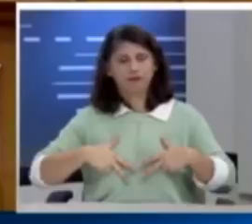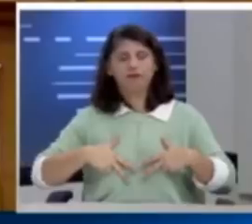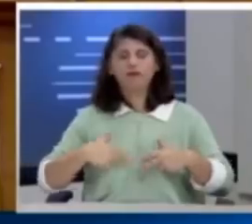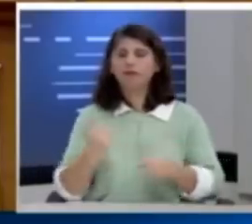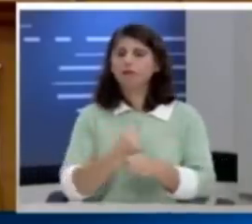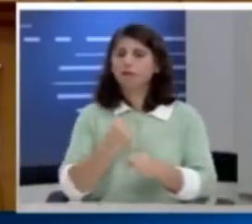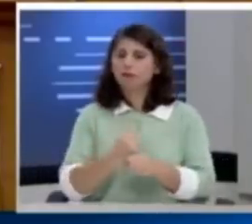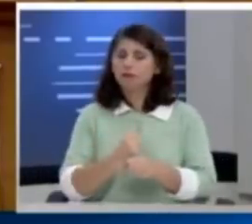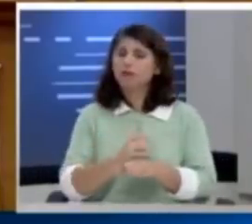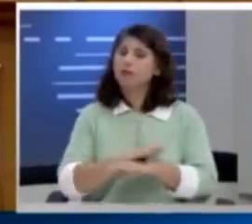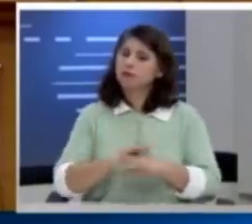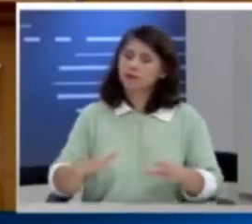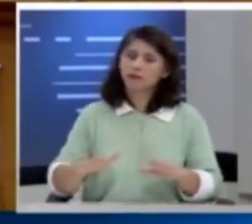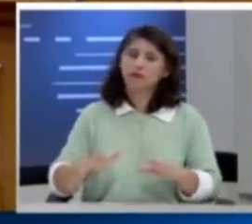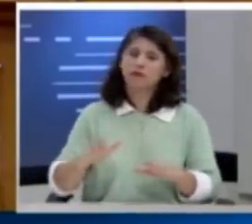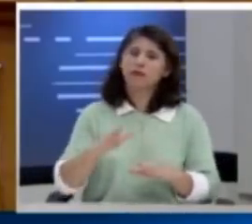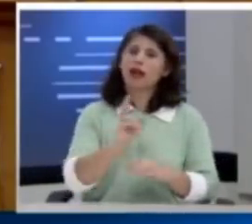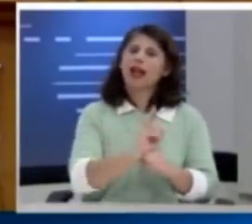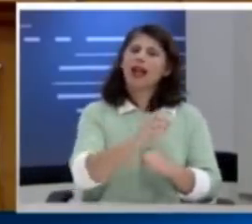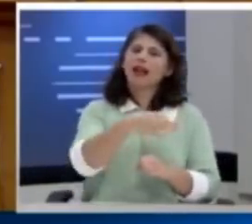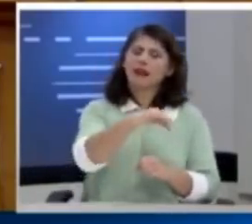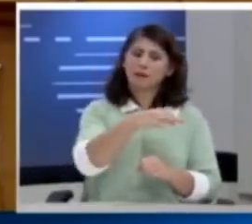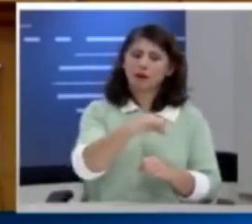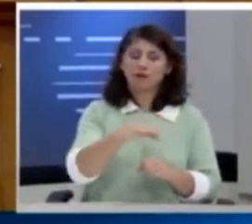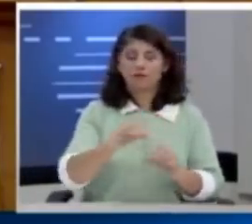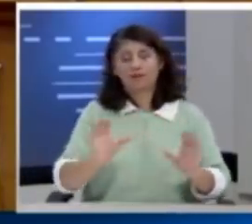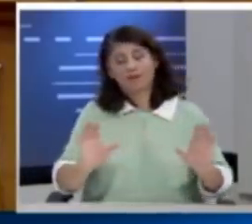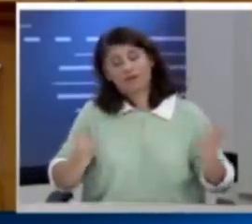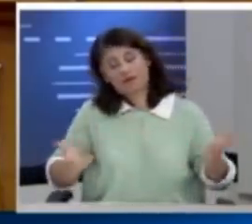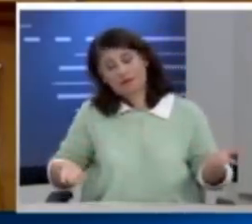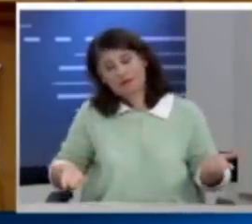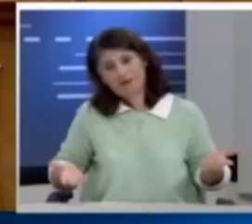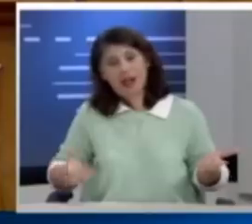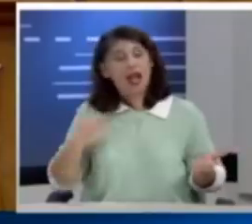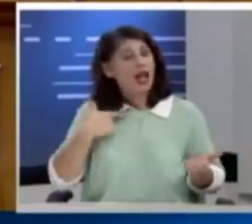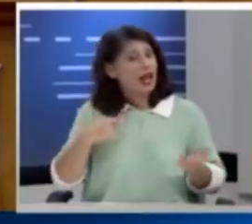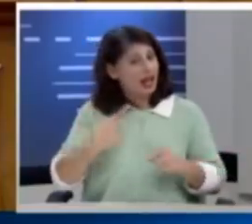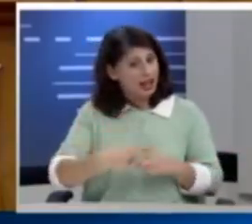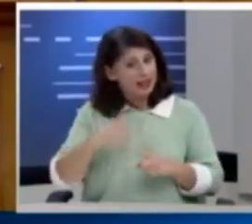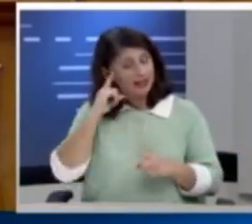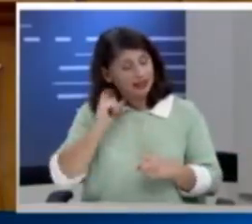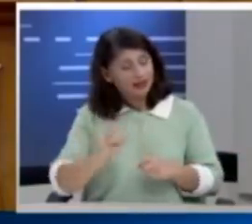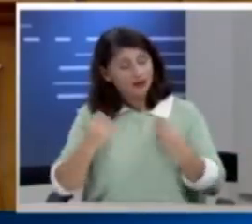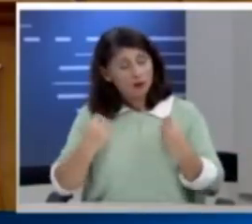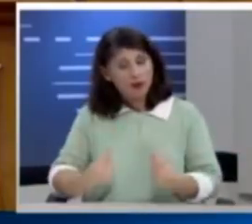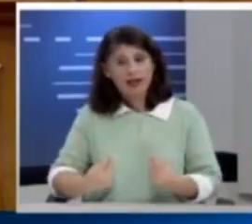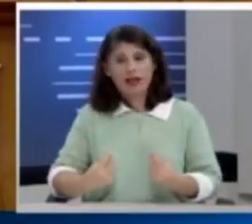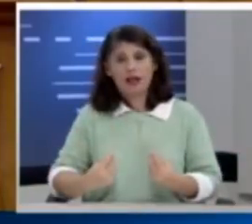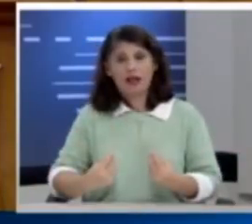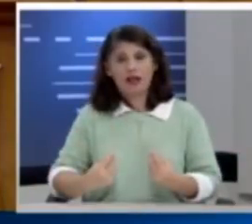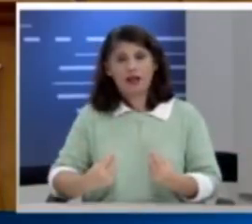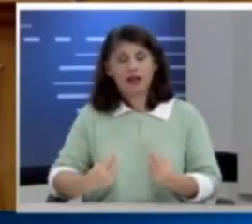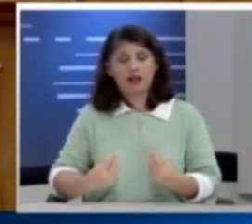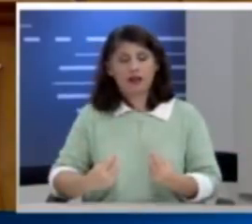έργο της, να κλείσει τις εκκρεμότητές της. Αλίμονο. Άλλωστε, ο ελληνικός λαός ξέρει πολύ καλά πλέον